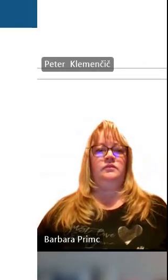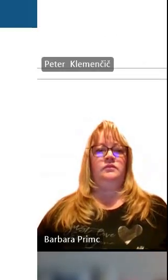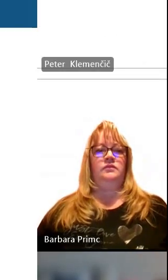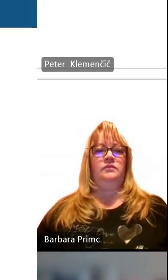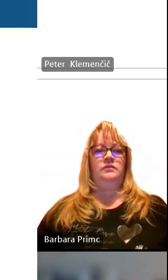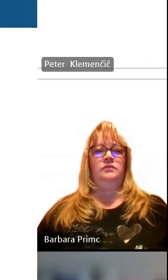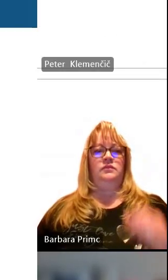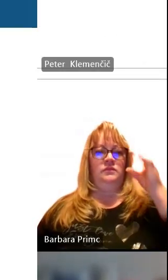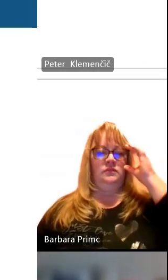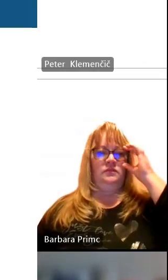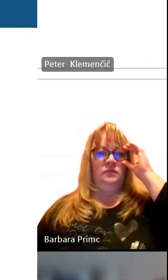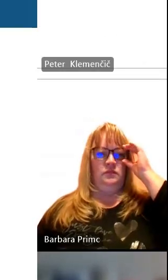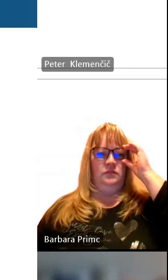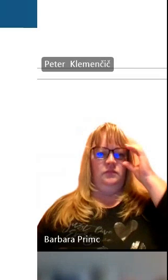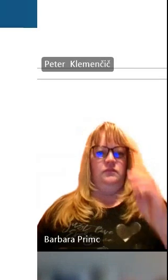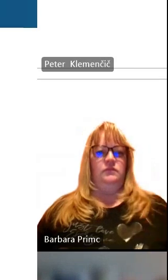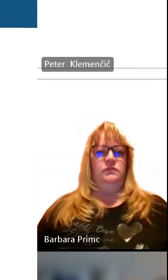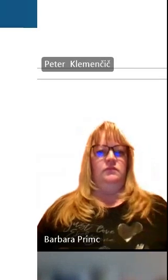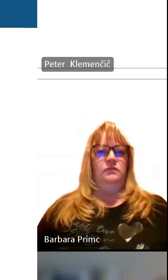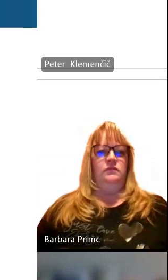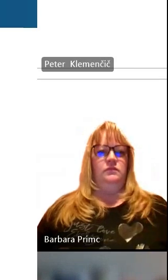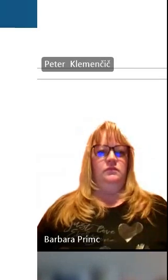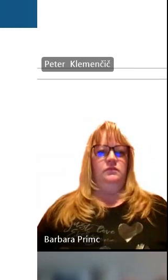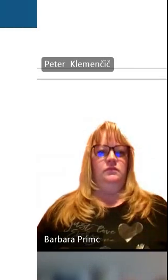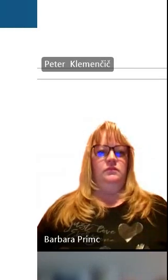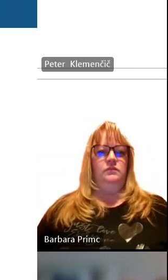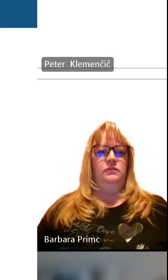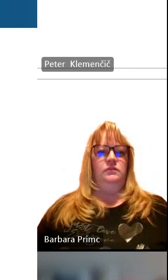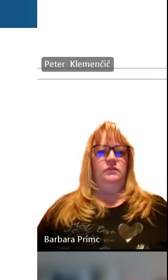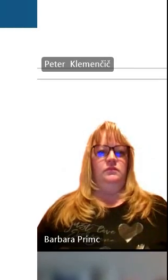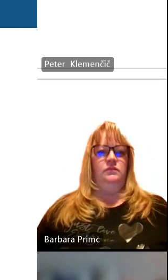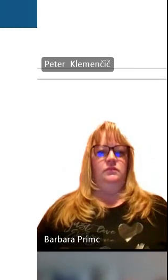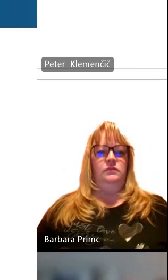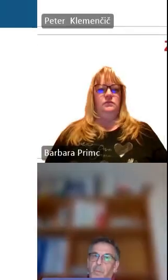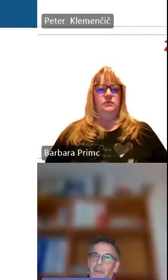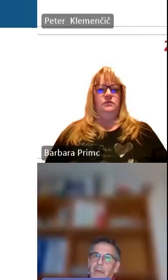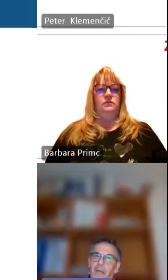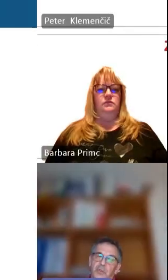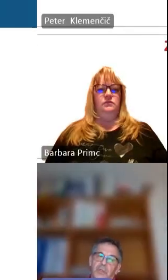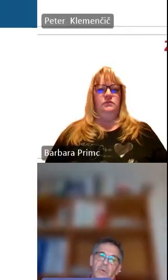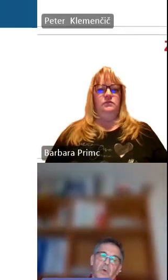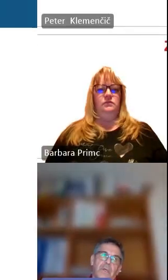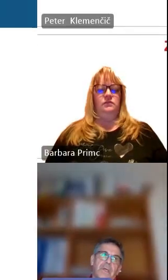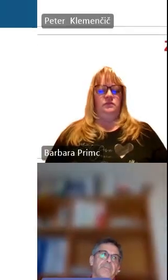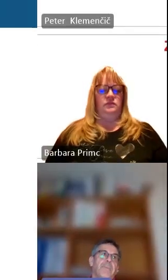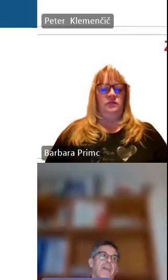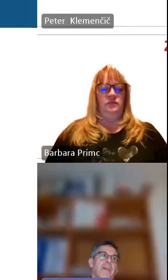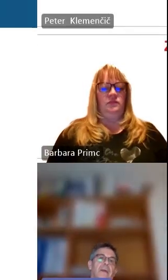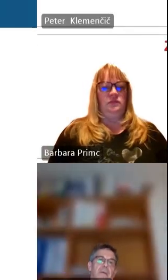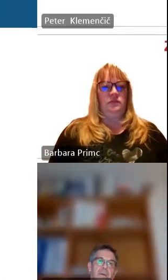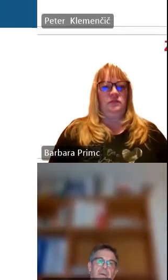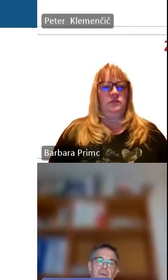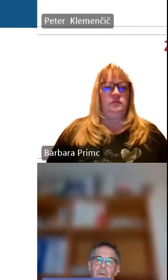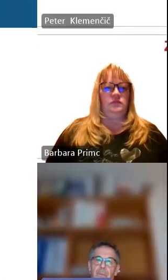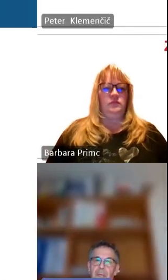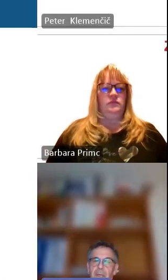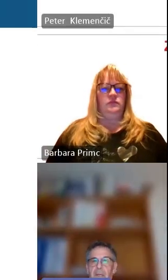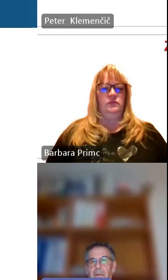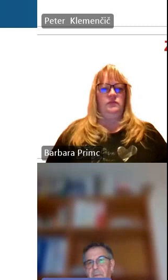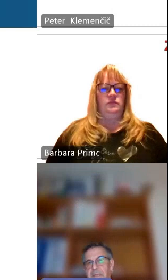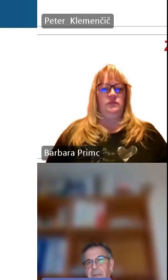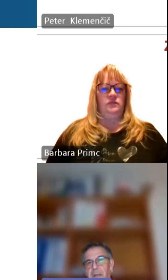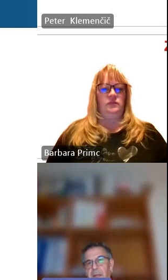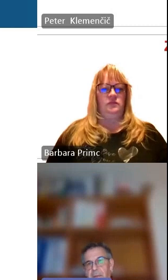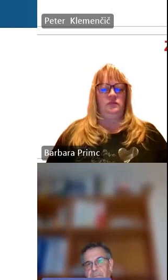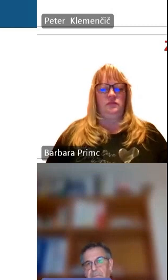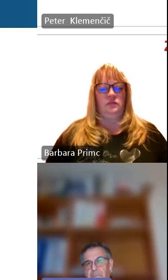Proizvajalci vedno navajajo COP-je ali SCOP-je. COP je grelno število, ki